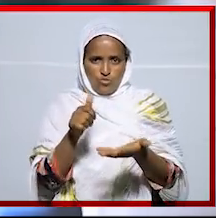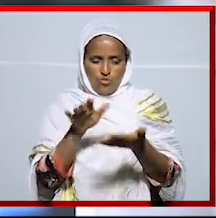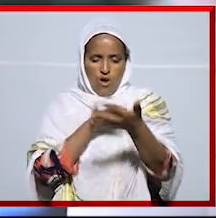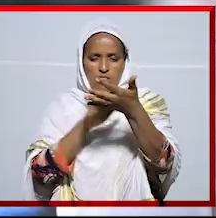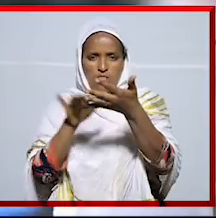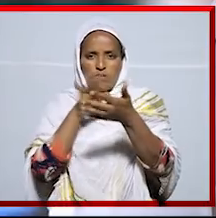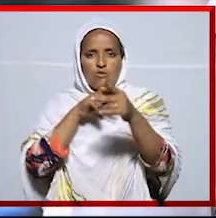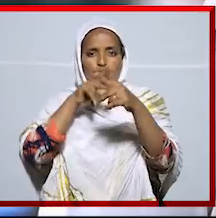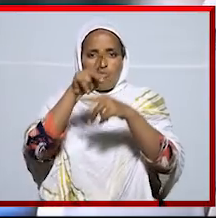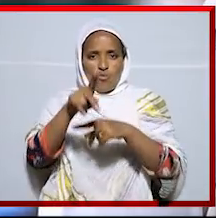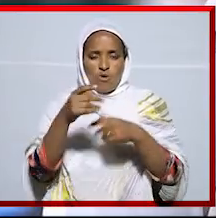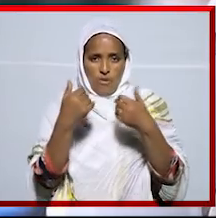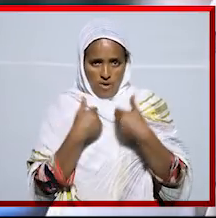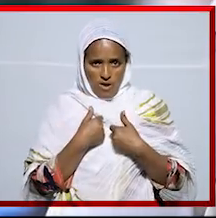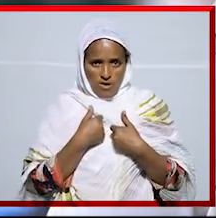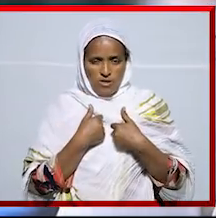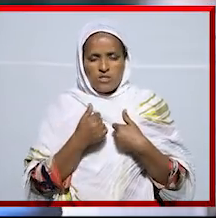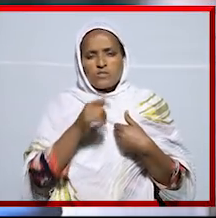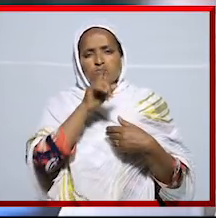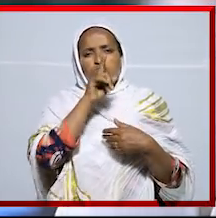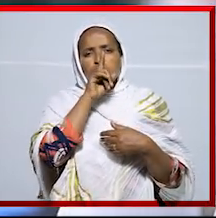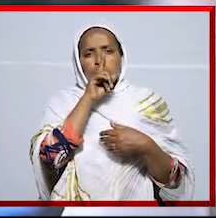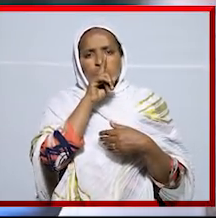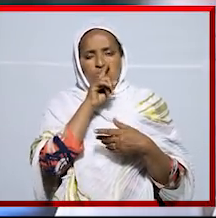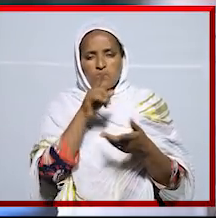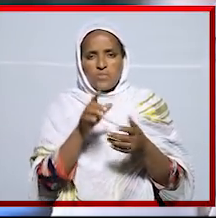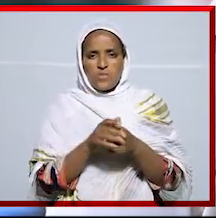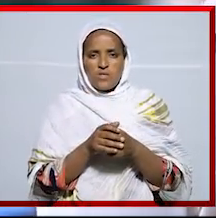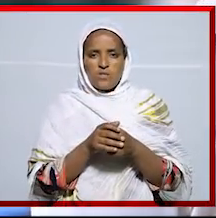ያልተጠኑ ፕሮግራሞች ዝም ብሎ ያው